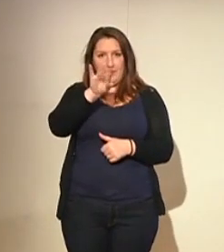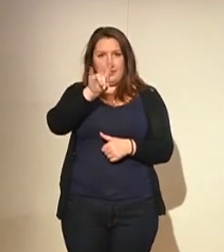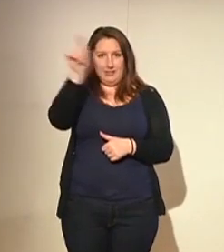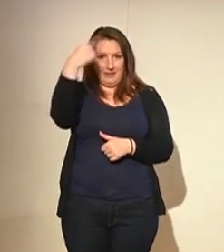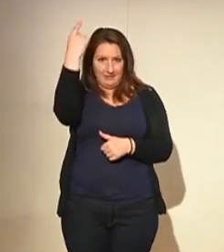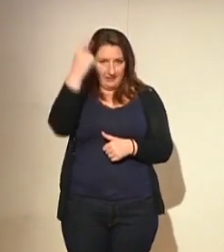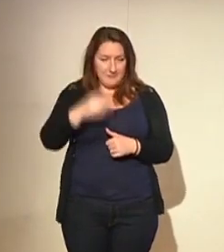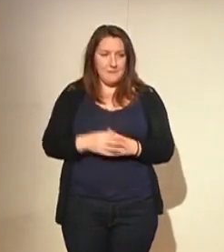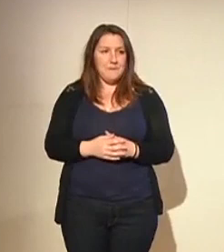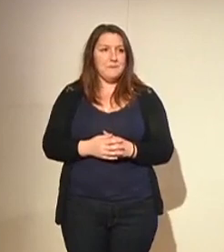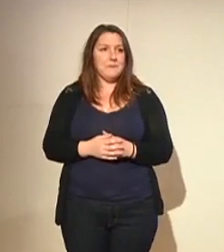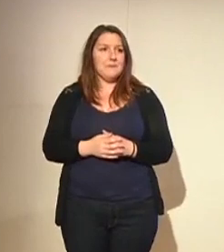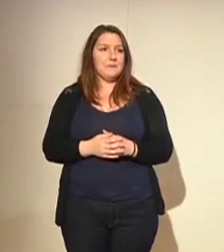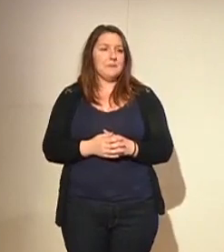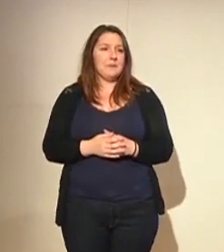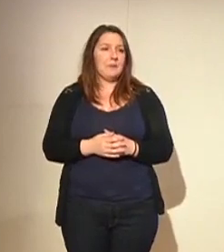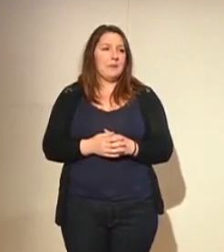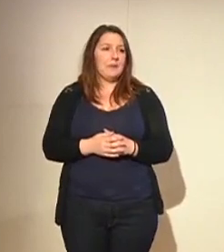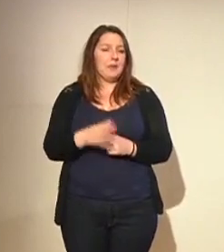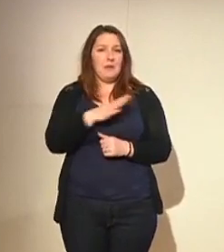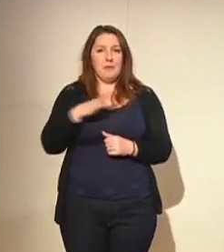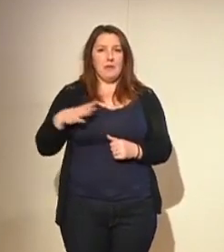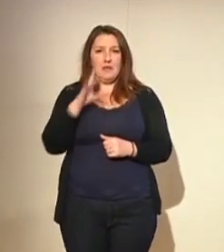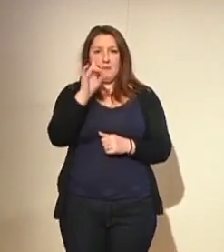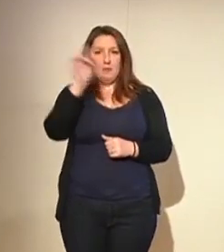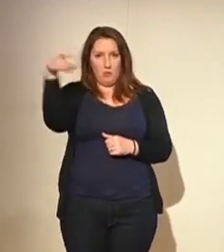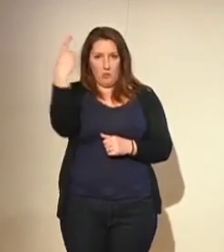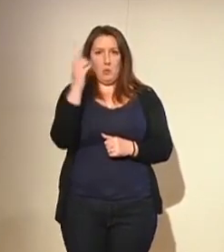daté 19 madame